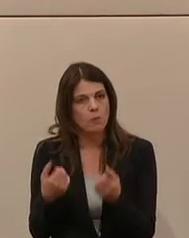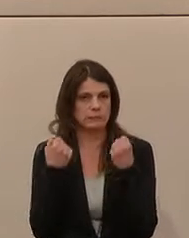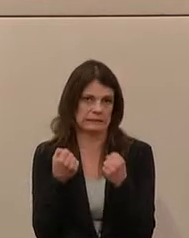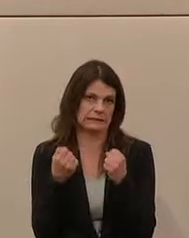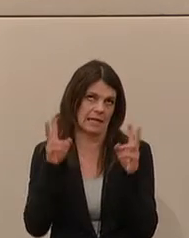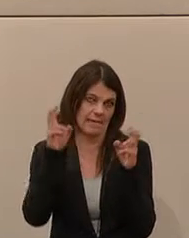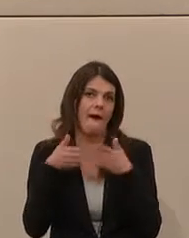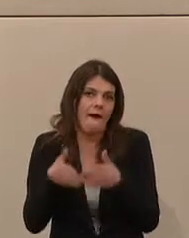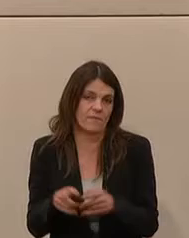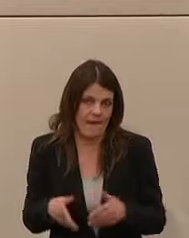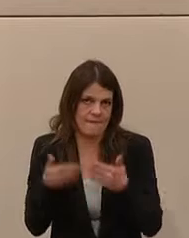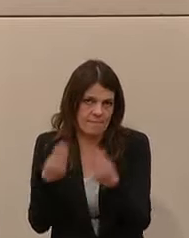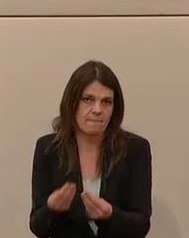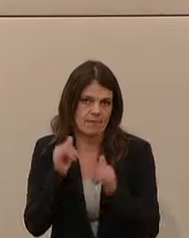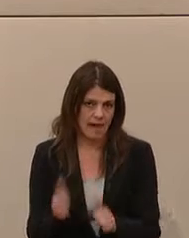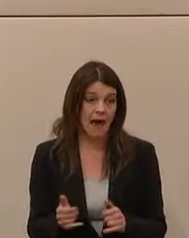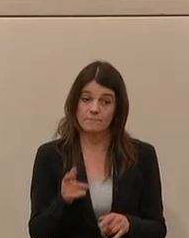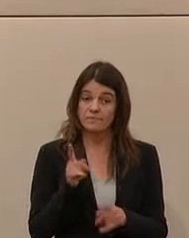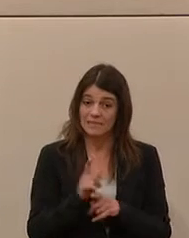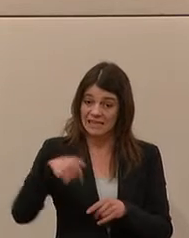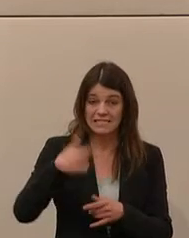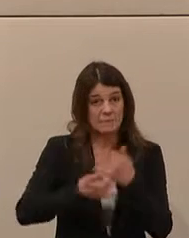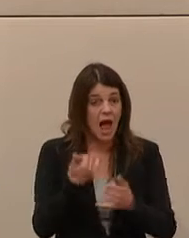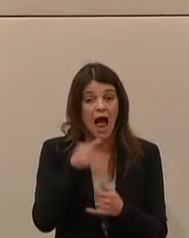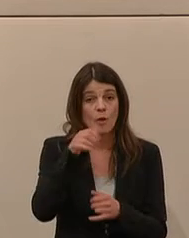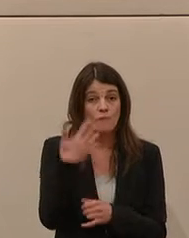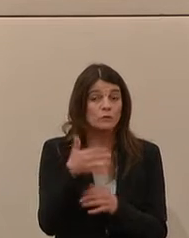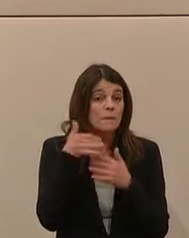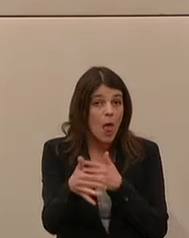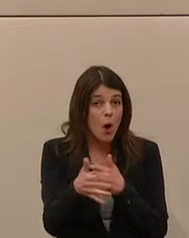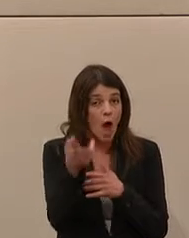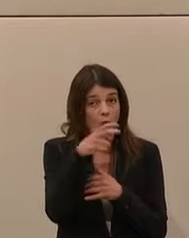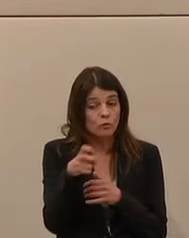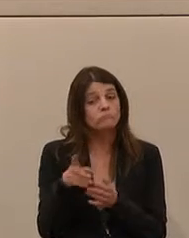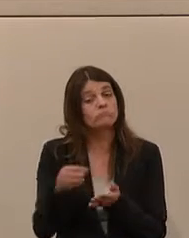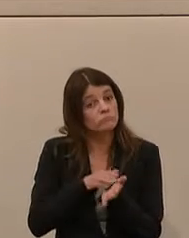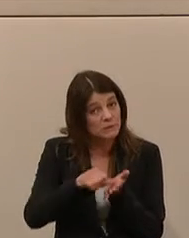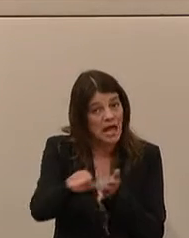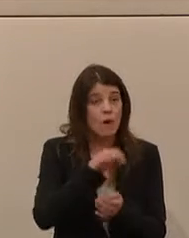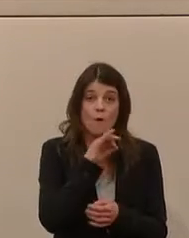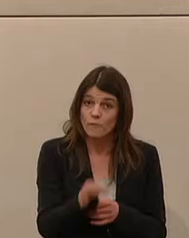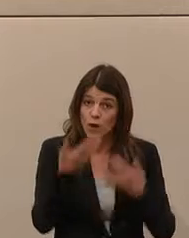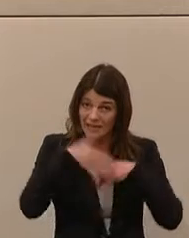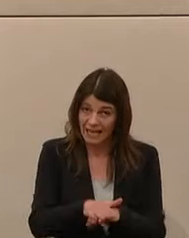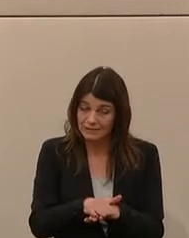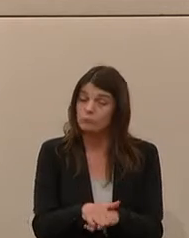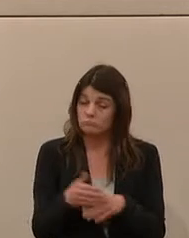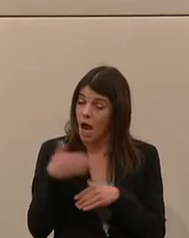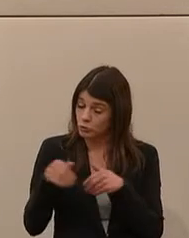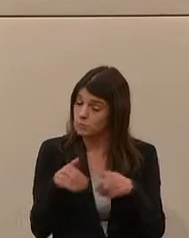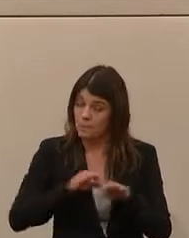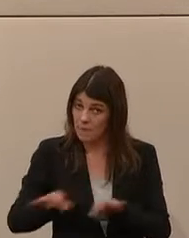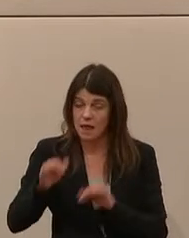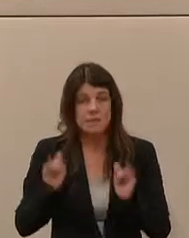sicheren Hafen. Allein in diesem Jahr werden 51 Millionen Euro für Integration seitens des Außenministeriums zur Verfügung